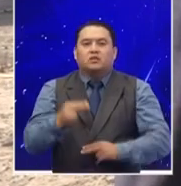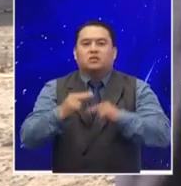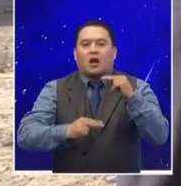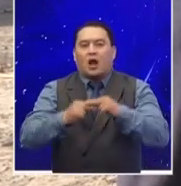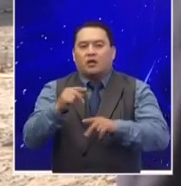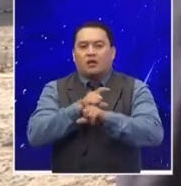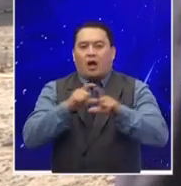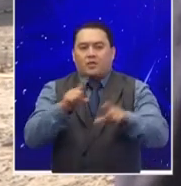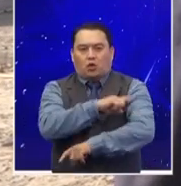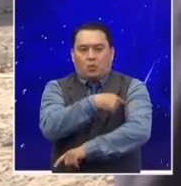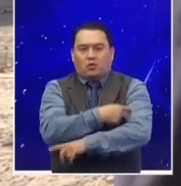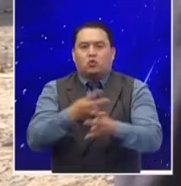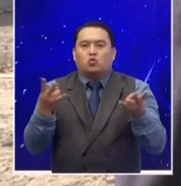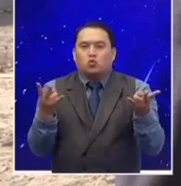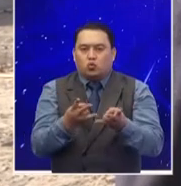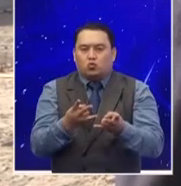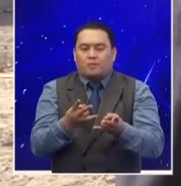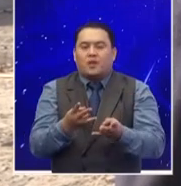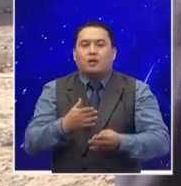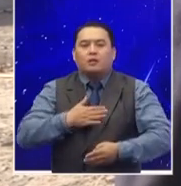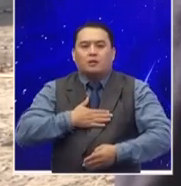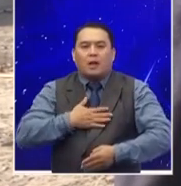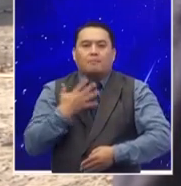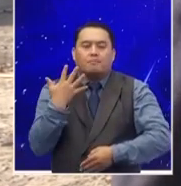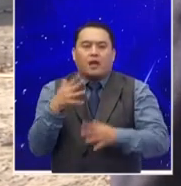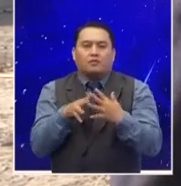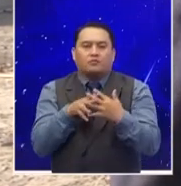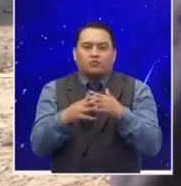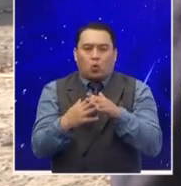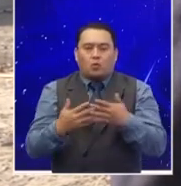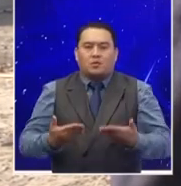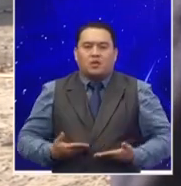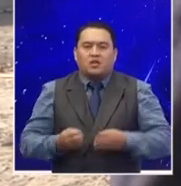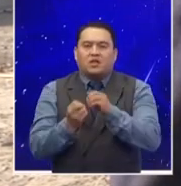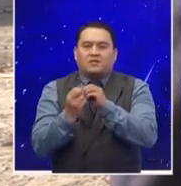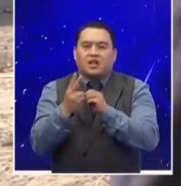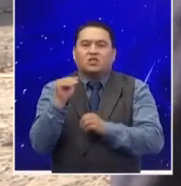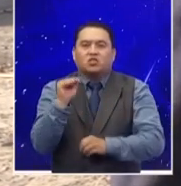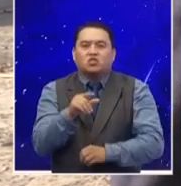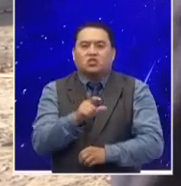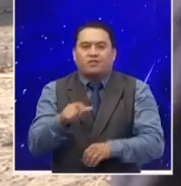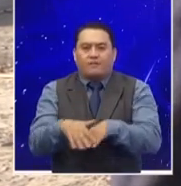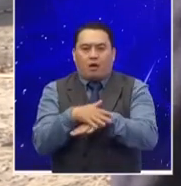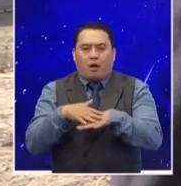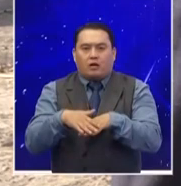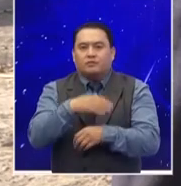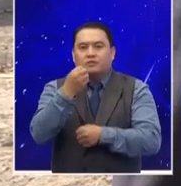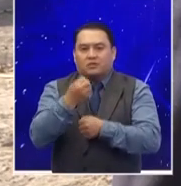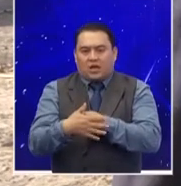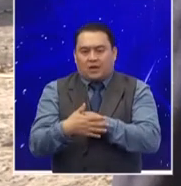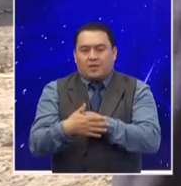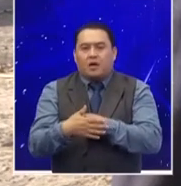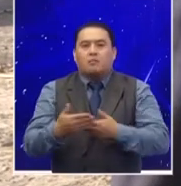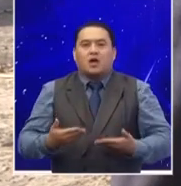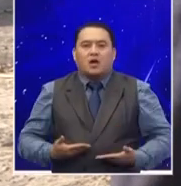Строительство данного объекта необходимо. По округу у нас имеется 5 жилых массивов. В них проживает свыше 12 тысяч жителей. Пиджим является центром округа.